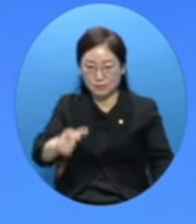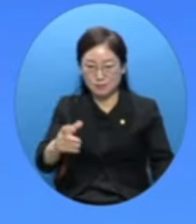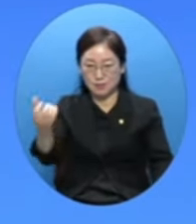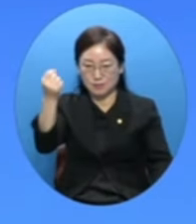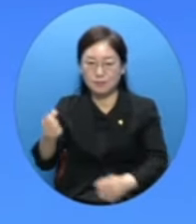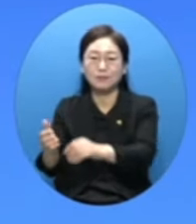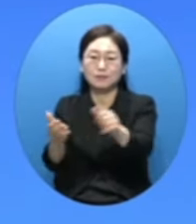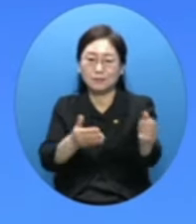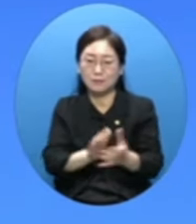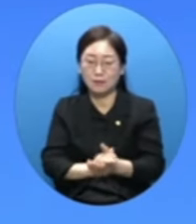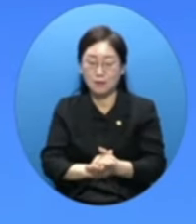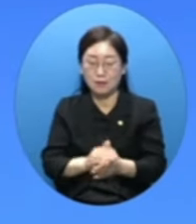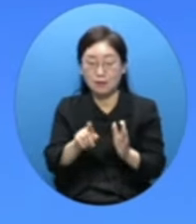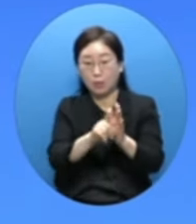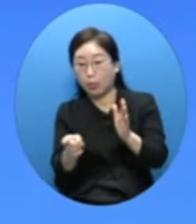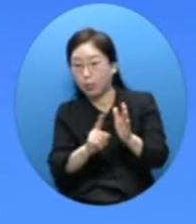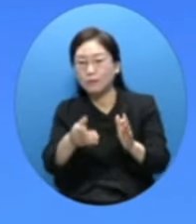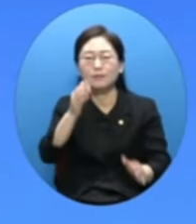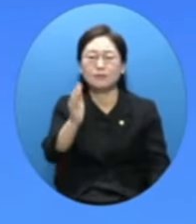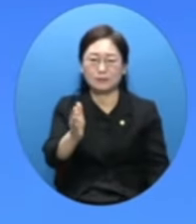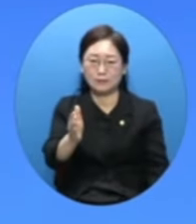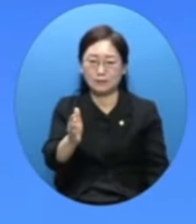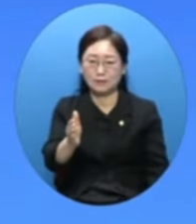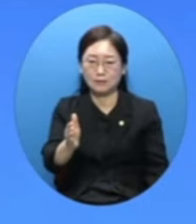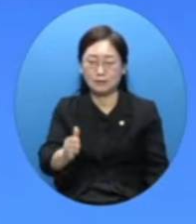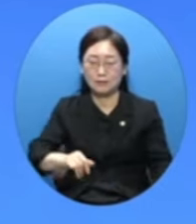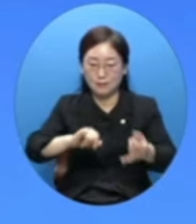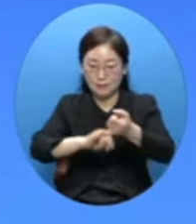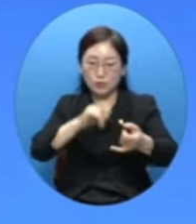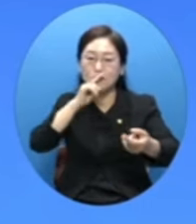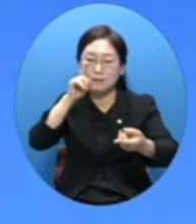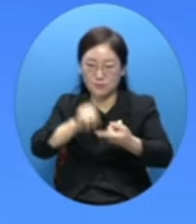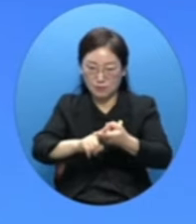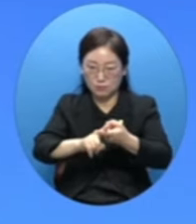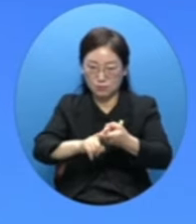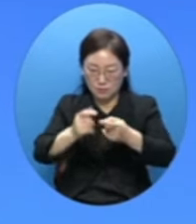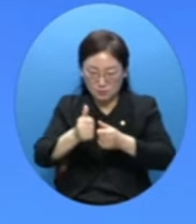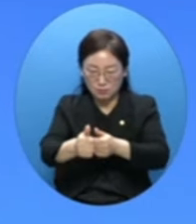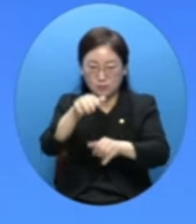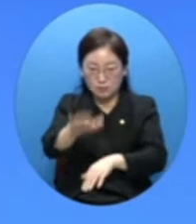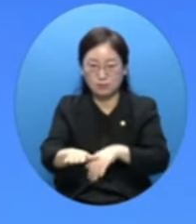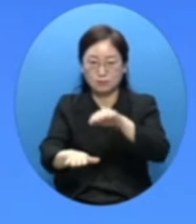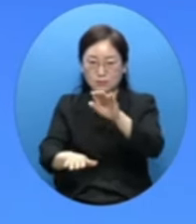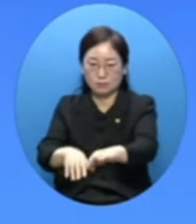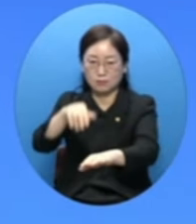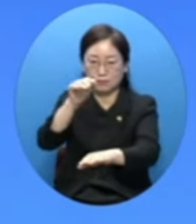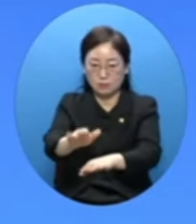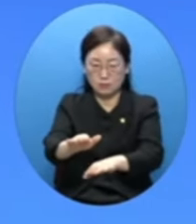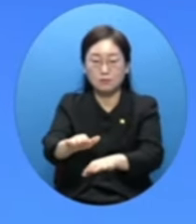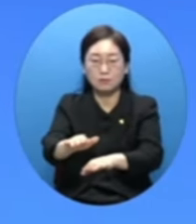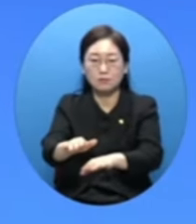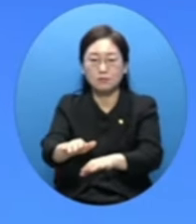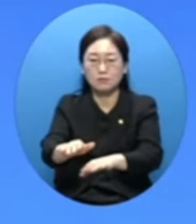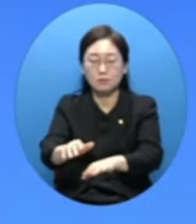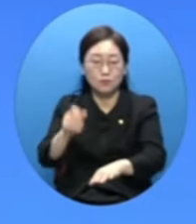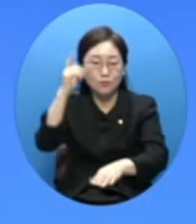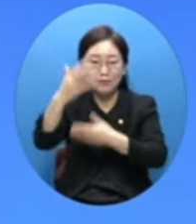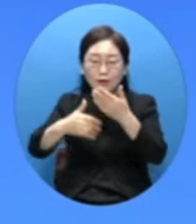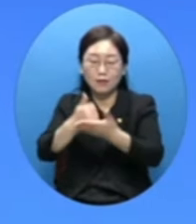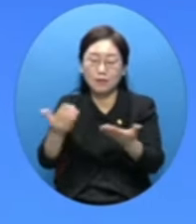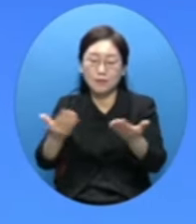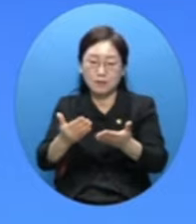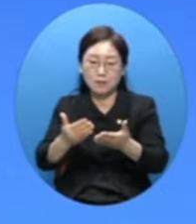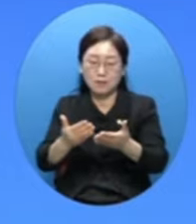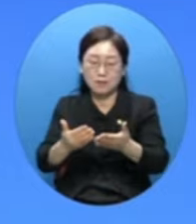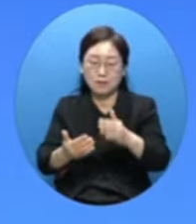바랍니다 절대로 흔들리지 말고 약속 말씀 붙잡고 믿음으로 전진 또 전진 또 전진하여 위대한 함 역사를 이루는